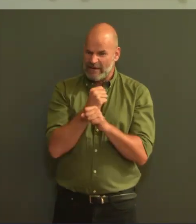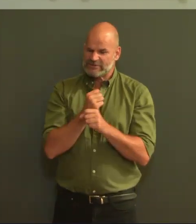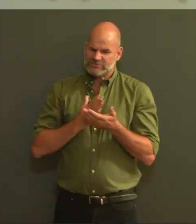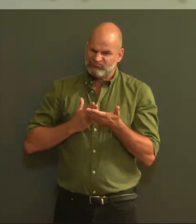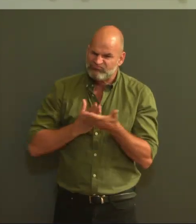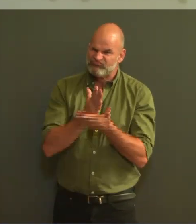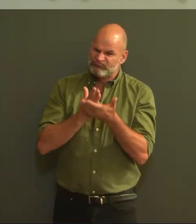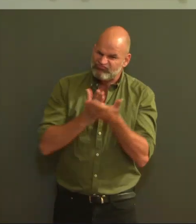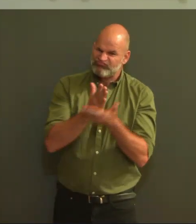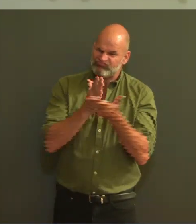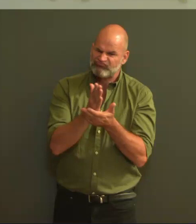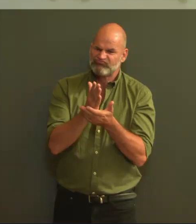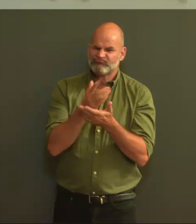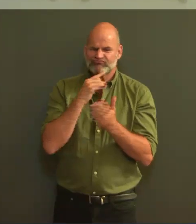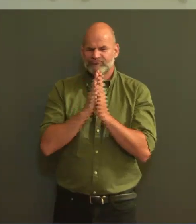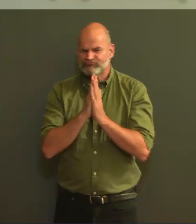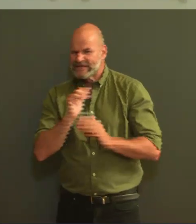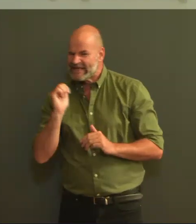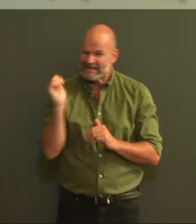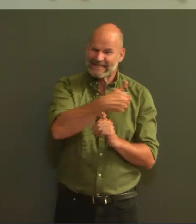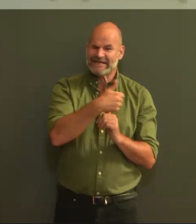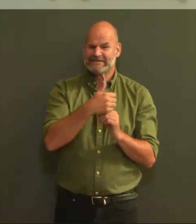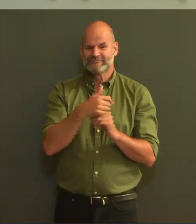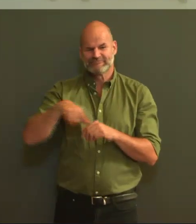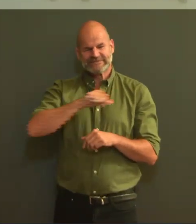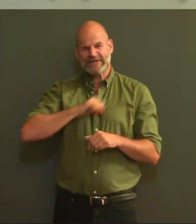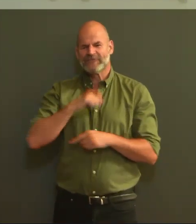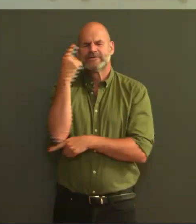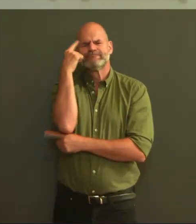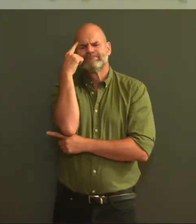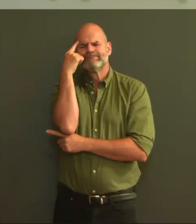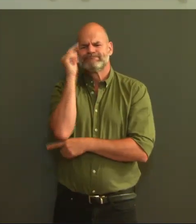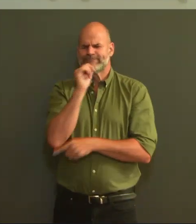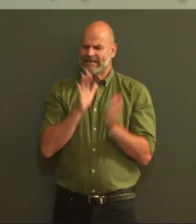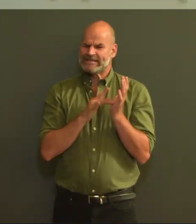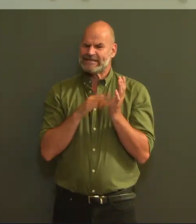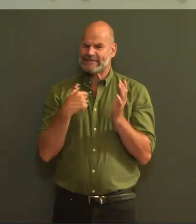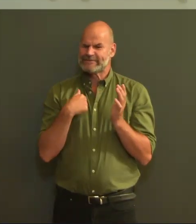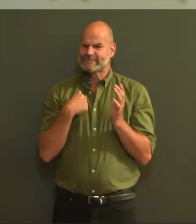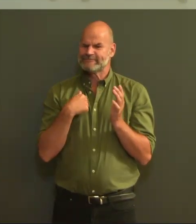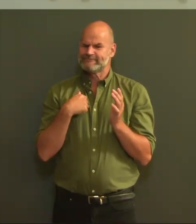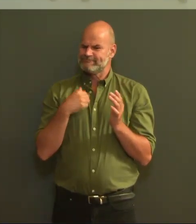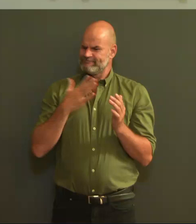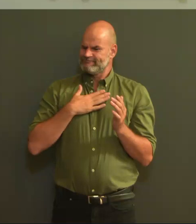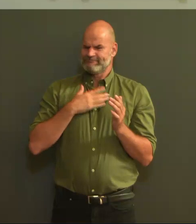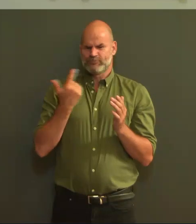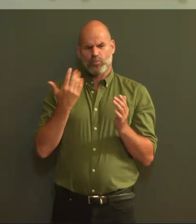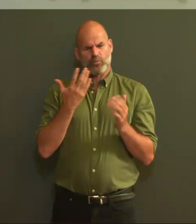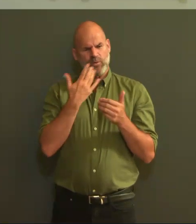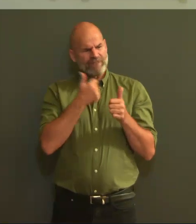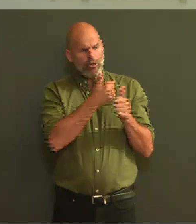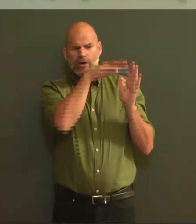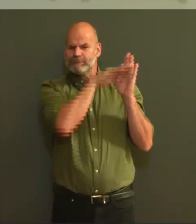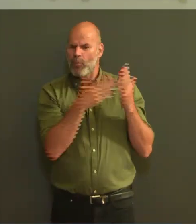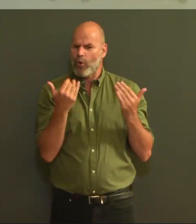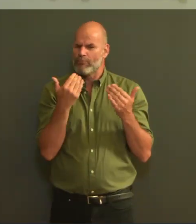iedereen uit om mee na te denken over zijn persoonlijke reden, zijn persoonlijke motivatie om de regels te blijven respecteren. Redenen